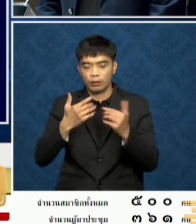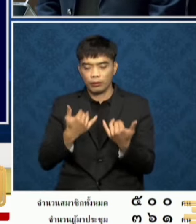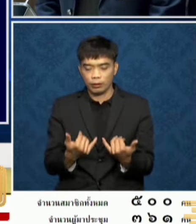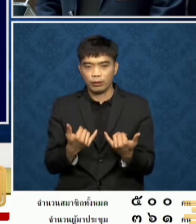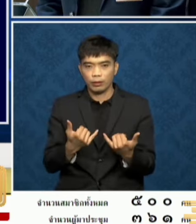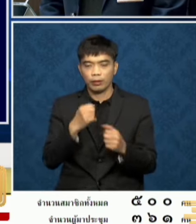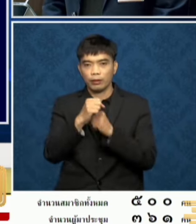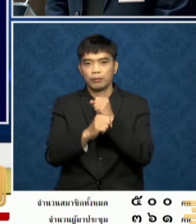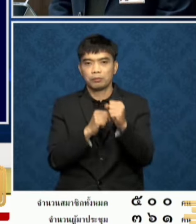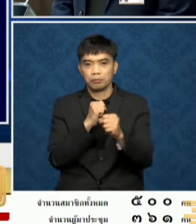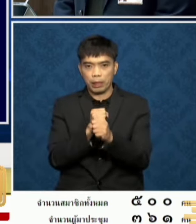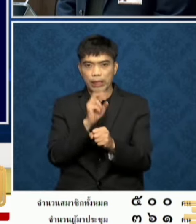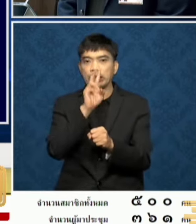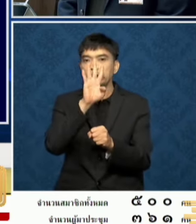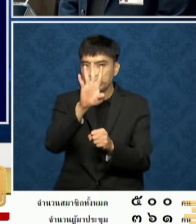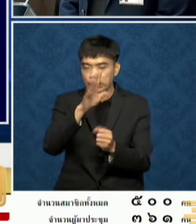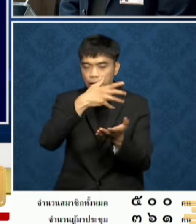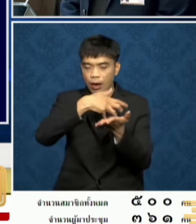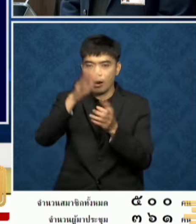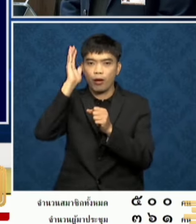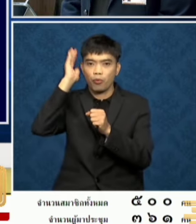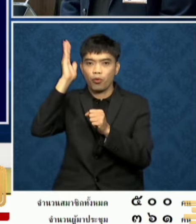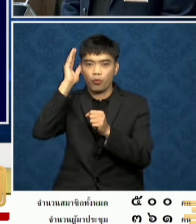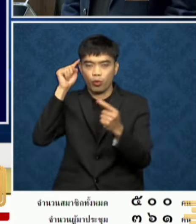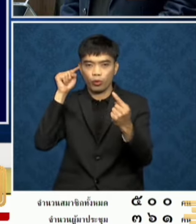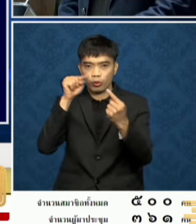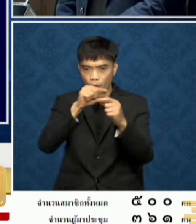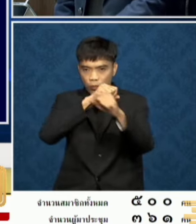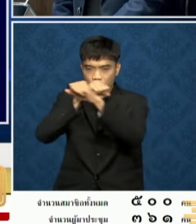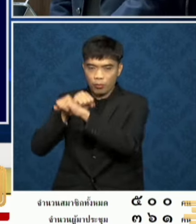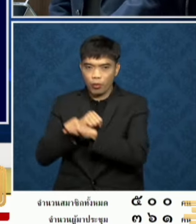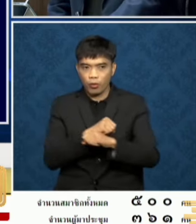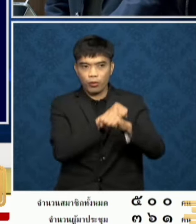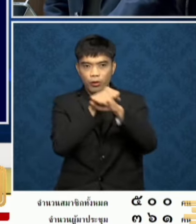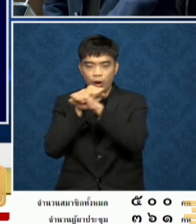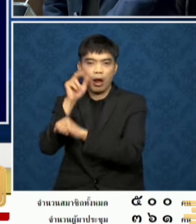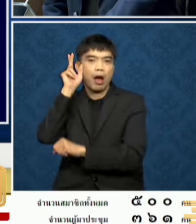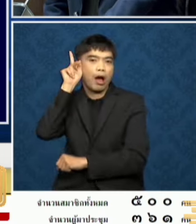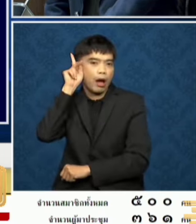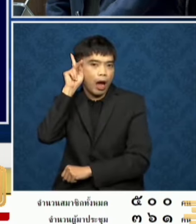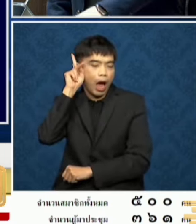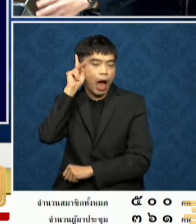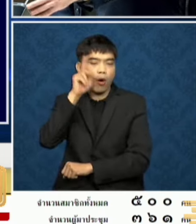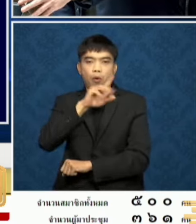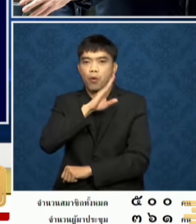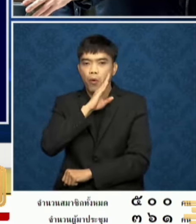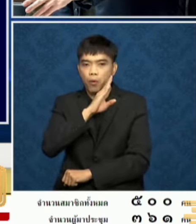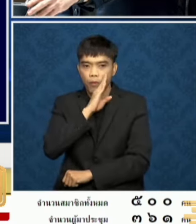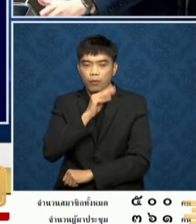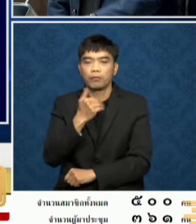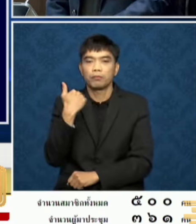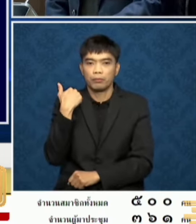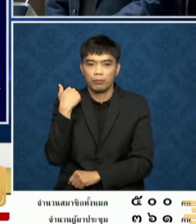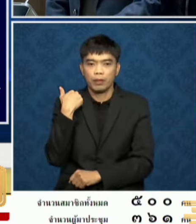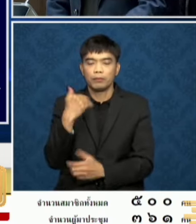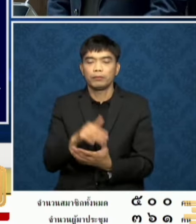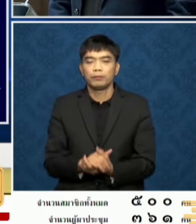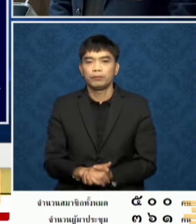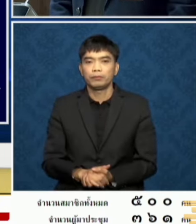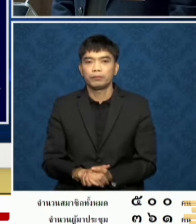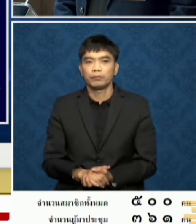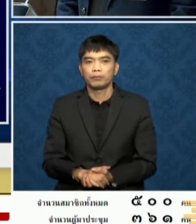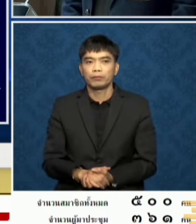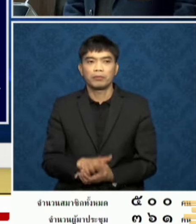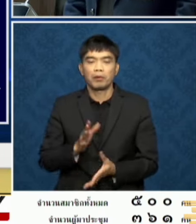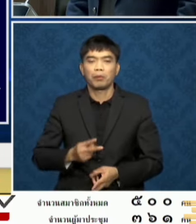ายตัดงบของศูนย์ต่อต้านข่าวปลอมในสำนักปลัดกระทรวงดิจิทัลทั้งโครงการครับขอสไลด์ถัดไปได้เลยครับผมคง